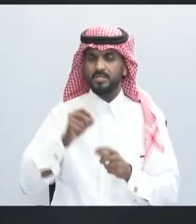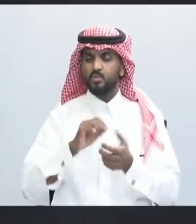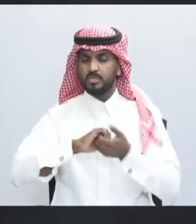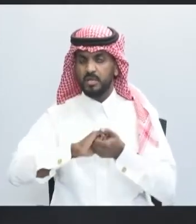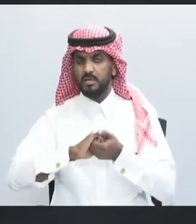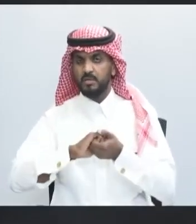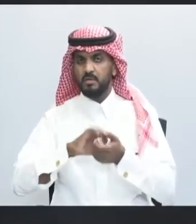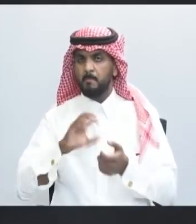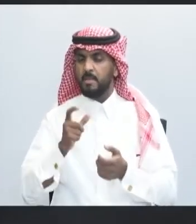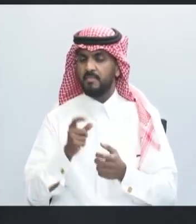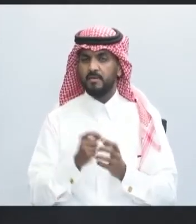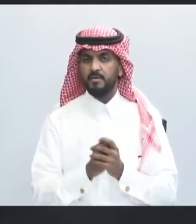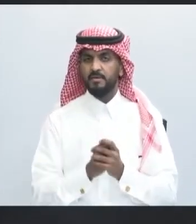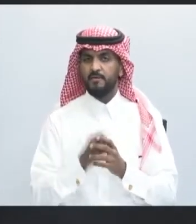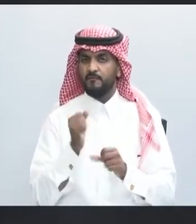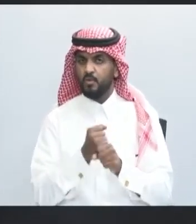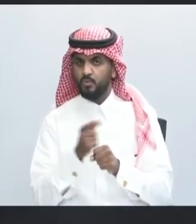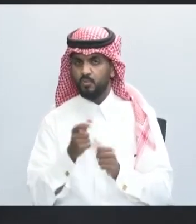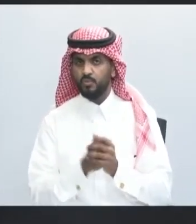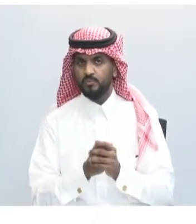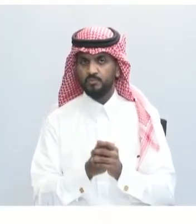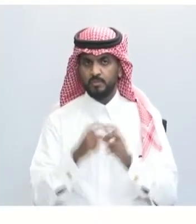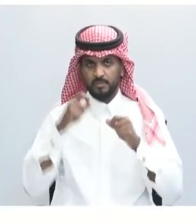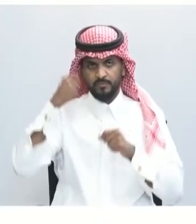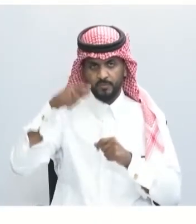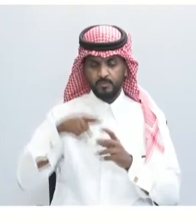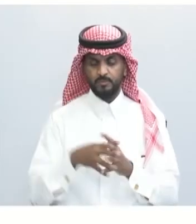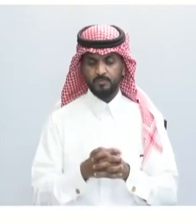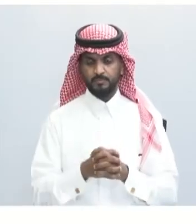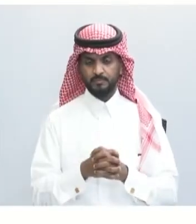ماذا يفعلون في هذا المقطع